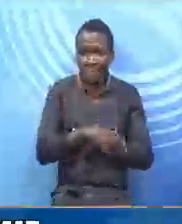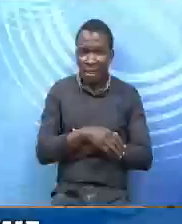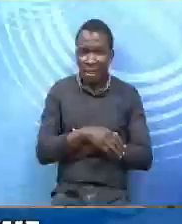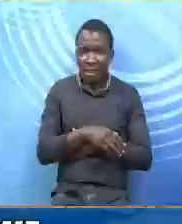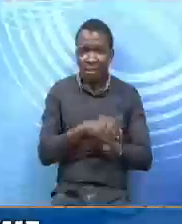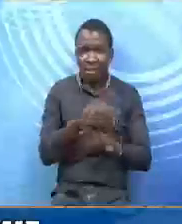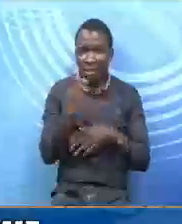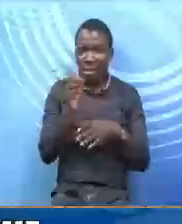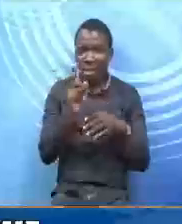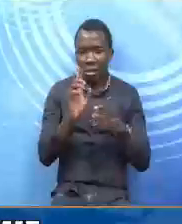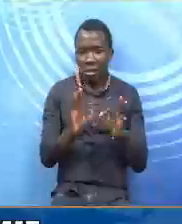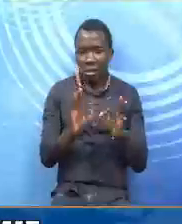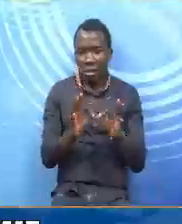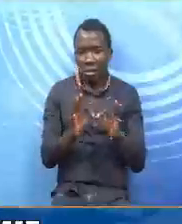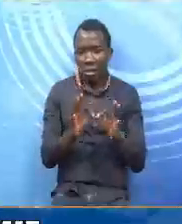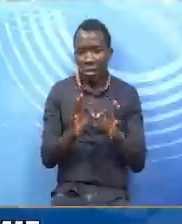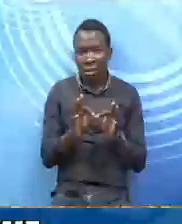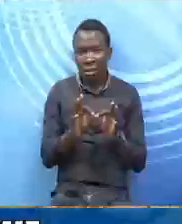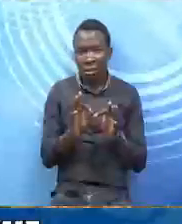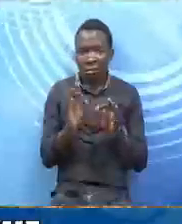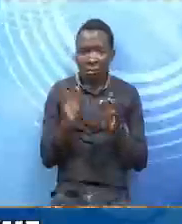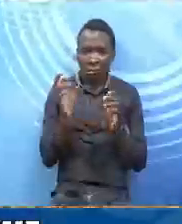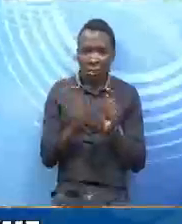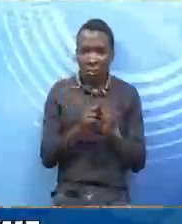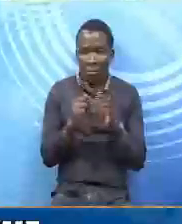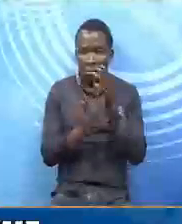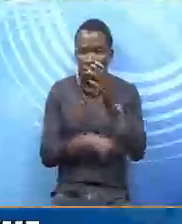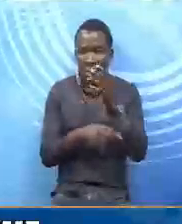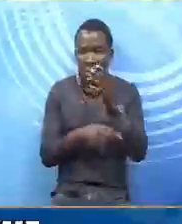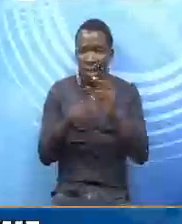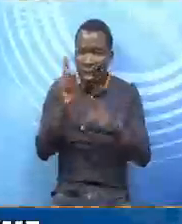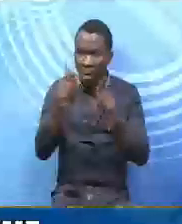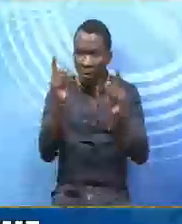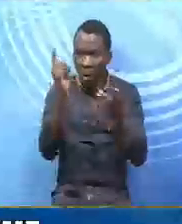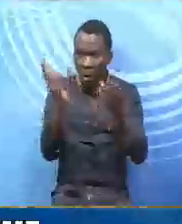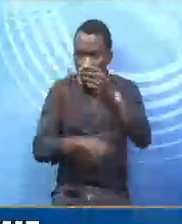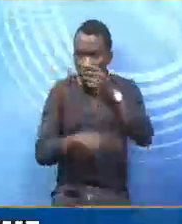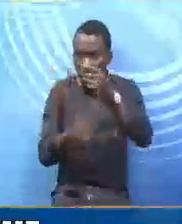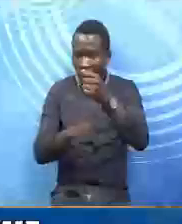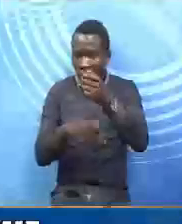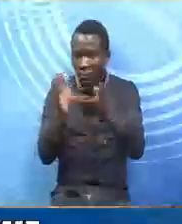Ntacyo ni ko nanyuze hagati y'imodoka abo bakubise mwari mwasangiye se